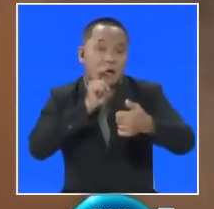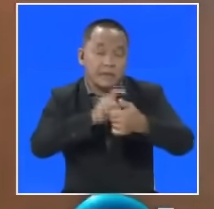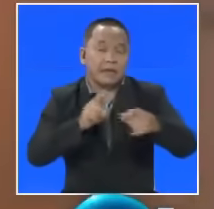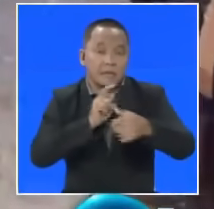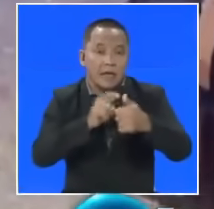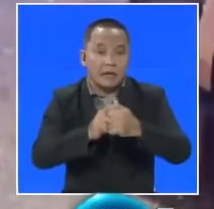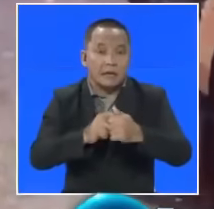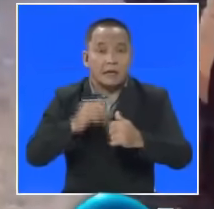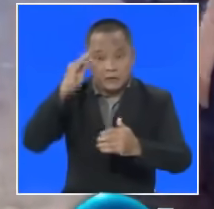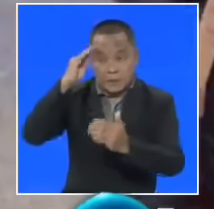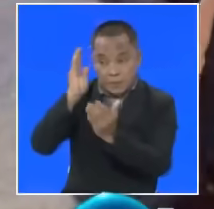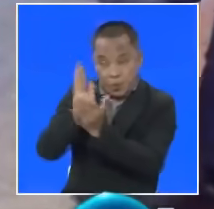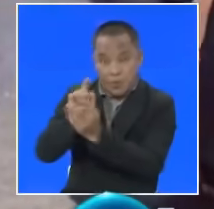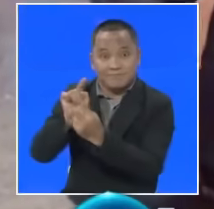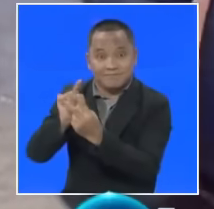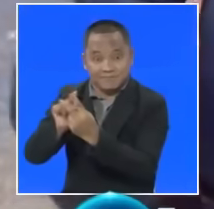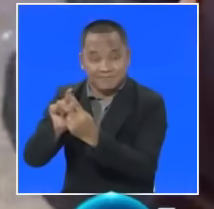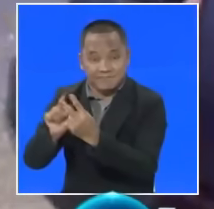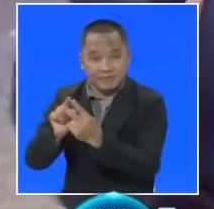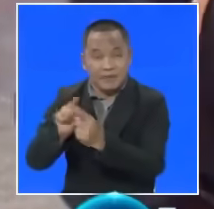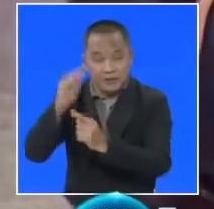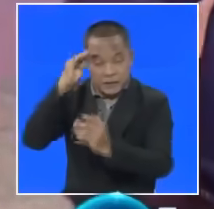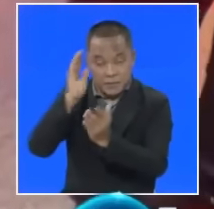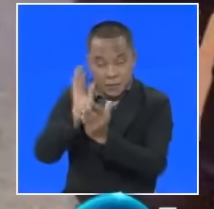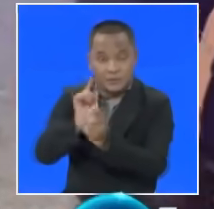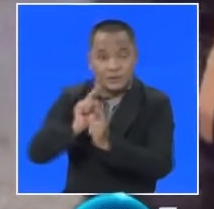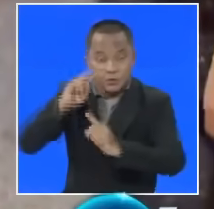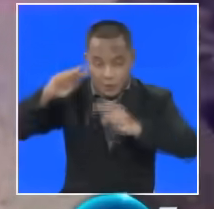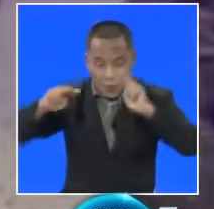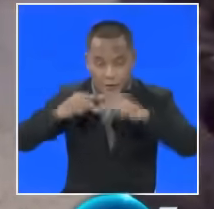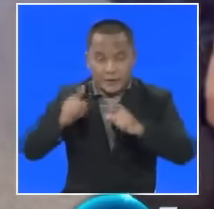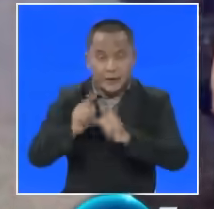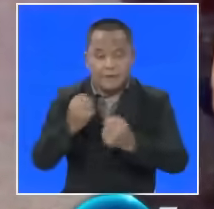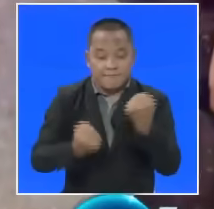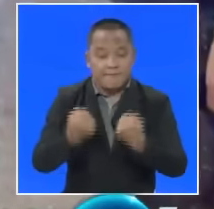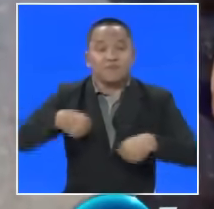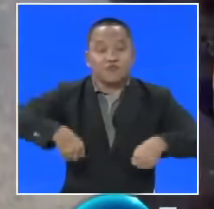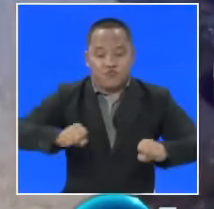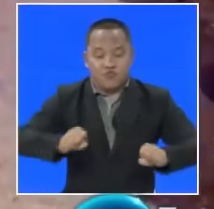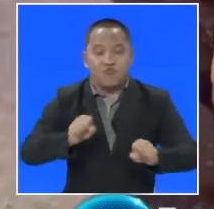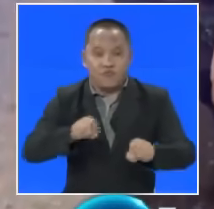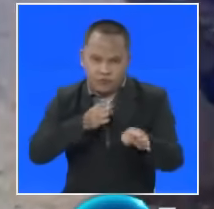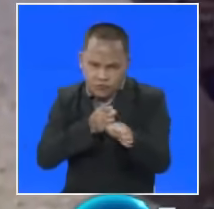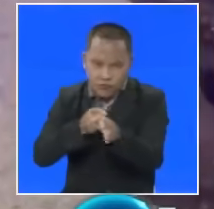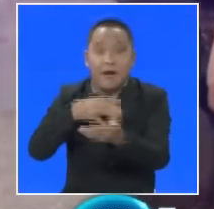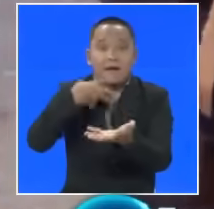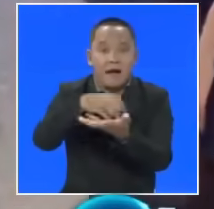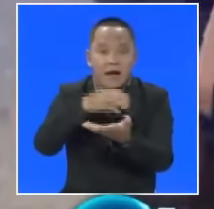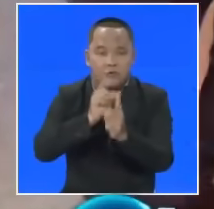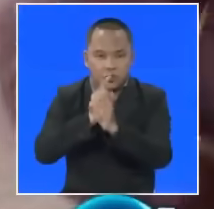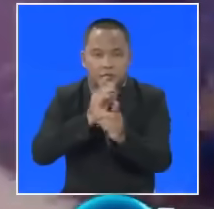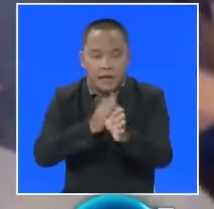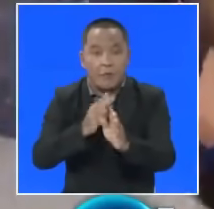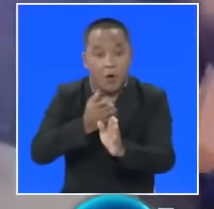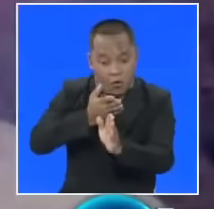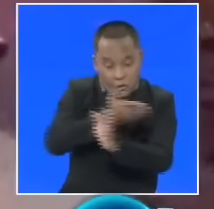วนของ10ตำรวจโทนครินทร์วงผู้ซึ่งเป็นเจ้าหน้าที่ตำรวจสายตรวจแล้วก็ขับรถจักรยานยนต์ตามหลังมาก็เล่าให้ฟังบอกว่า